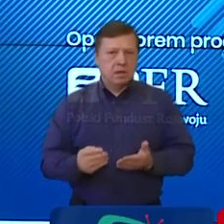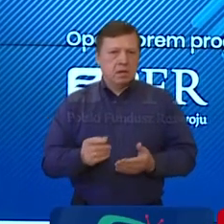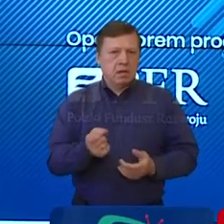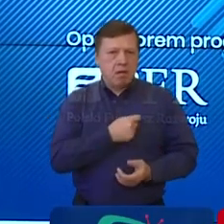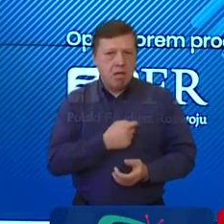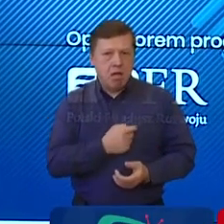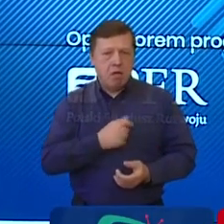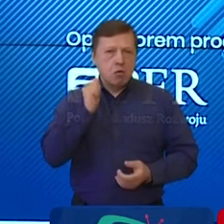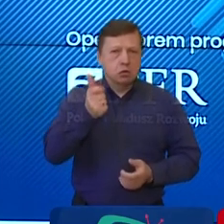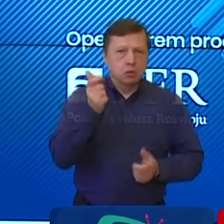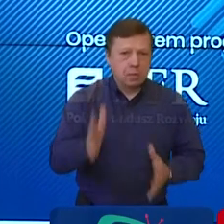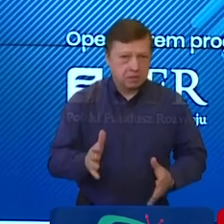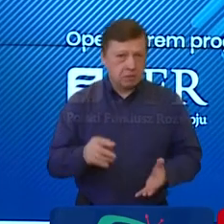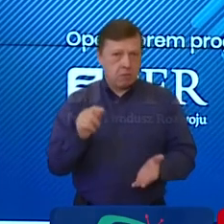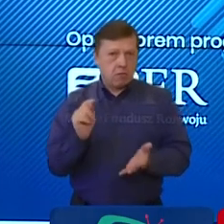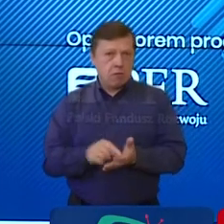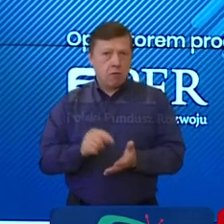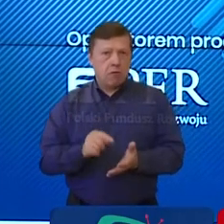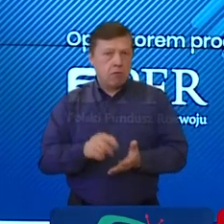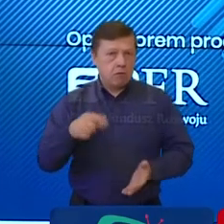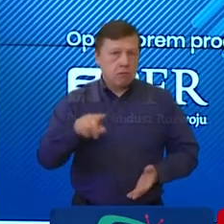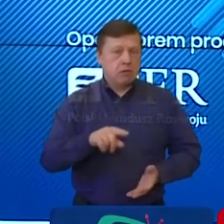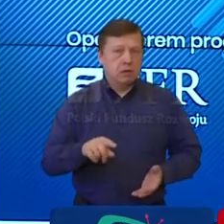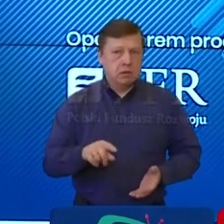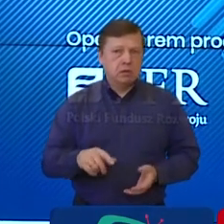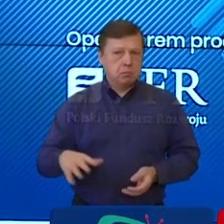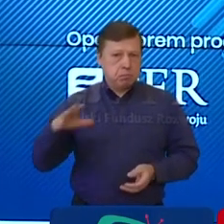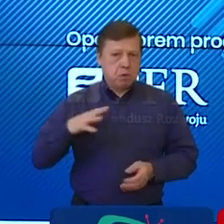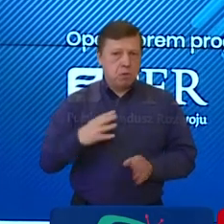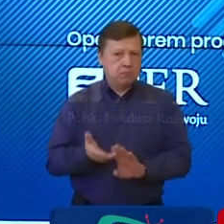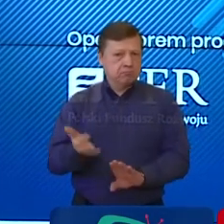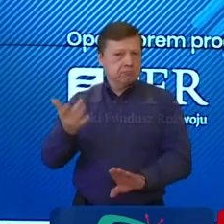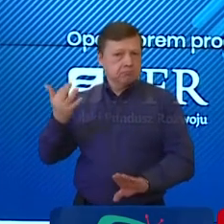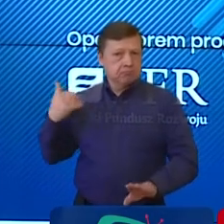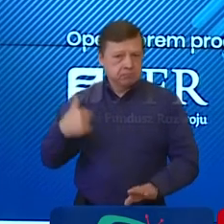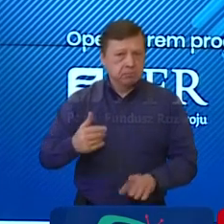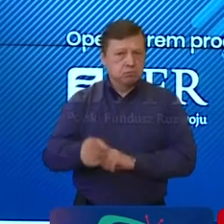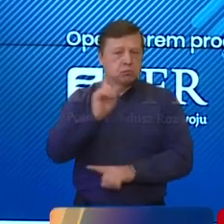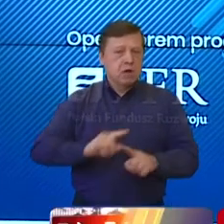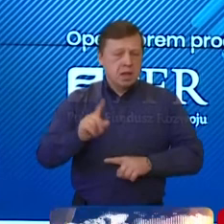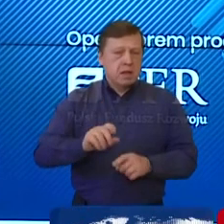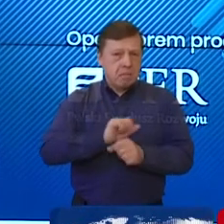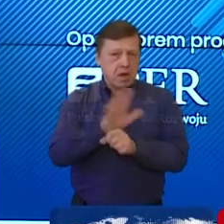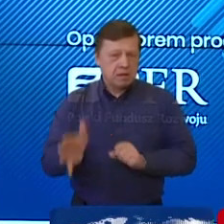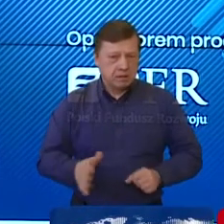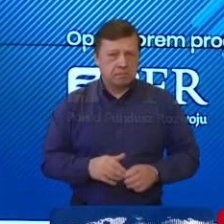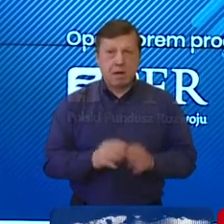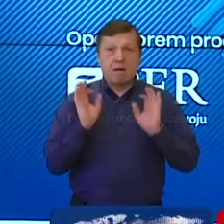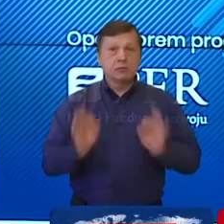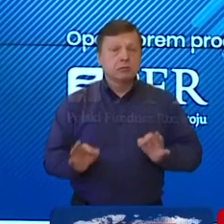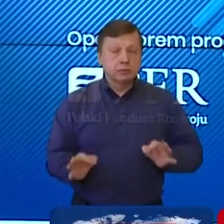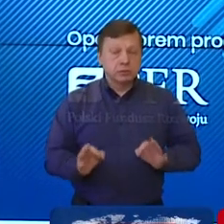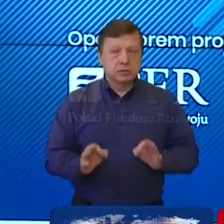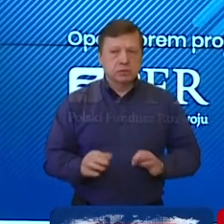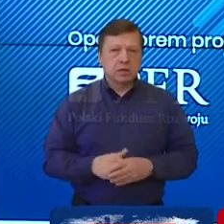to były przede wszystkim przymioty czasu poprzedniego, czasu przed pandemią koronawirusa. Dzisiaj z